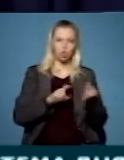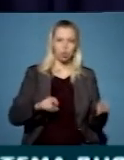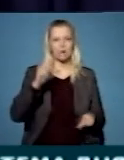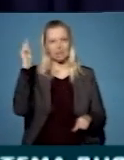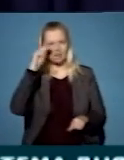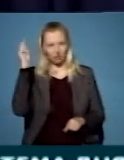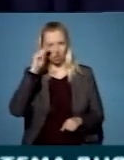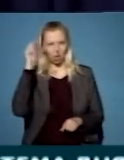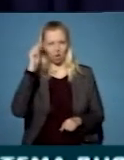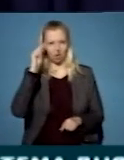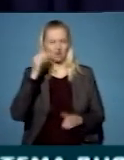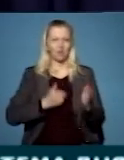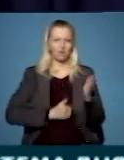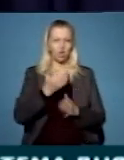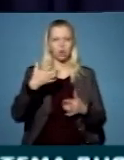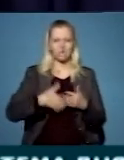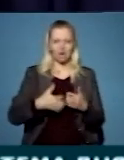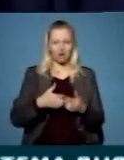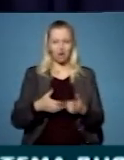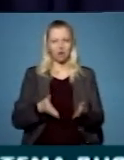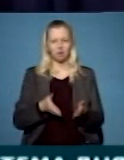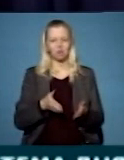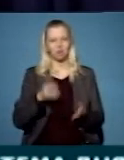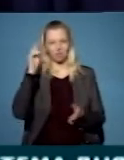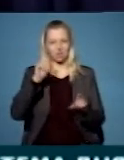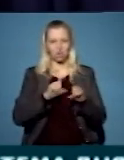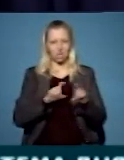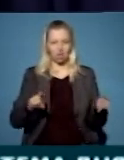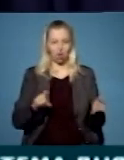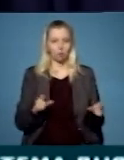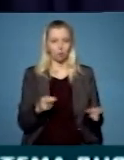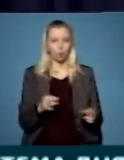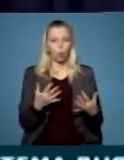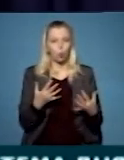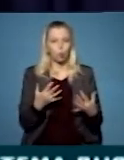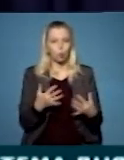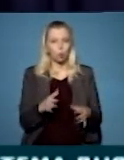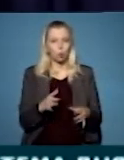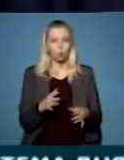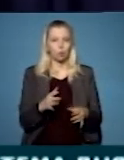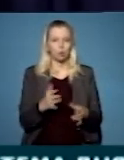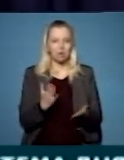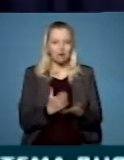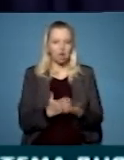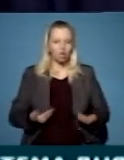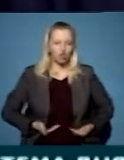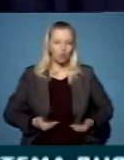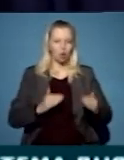навчальних вищих, середньої ланки, да, навчальних закладів, тобто жилі якісь квартали